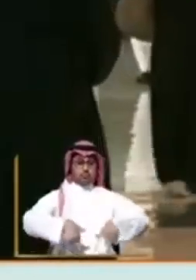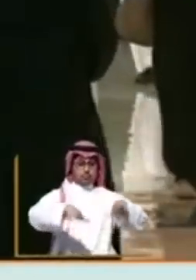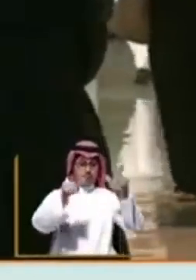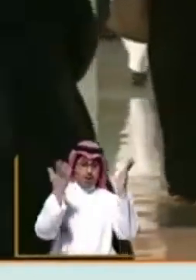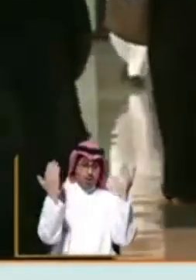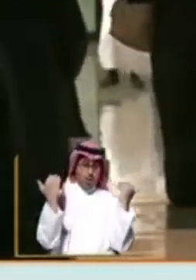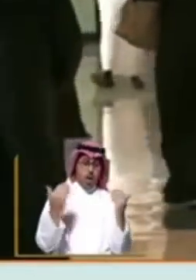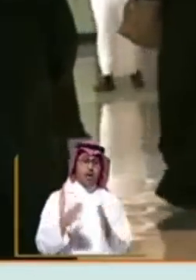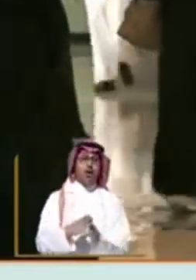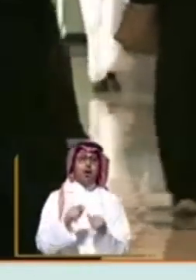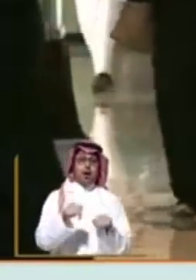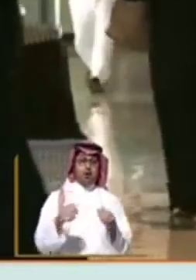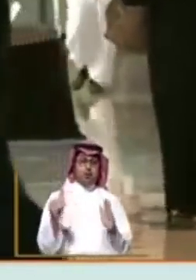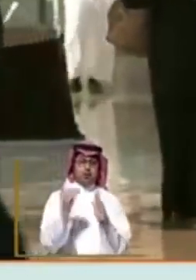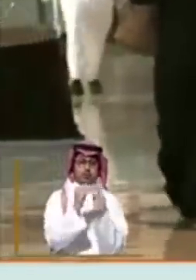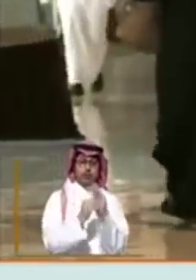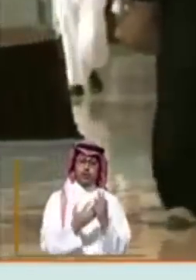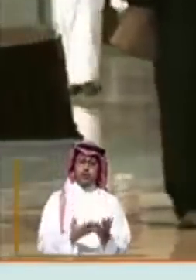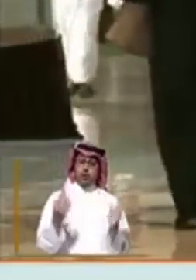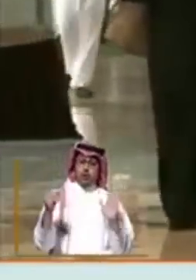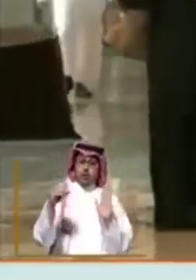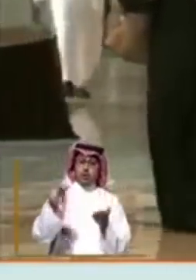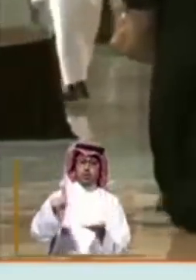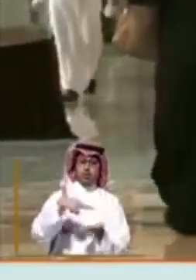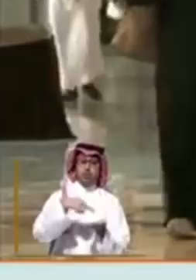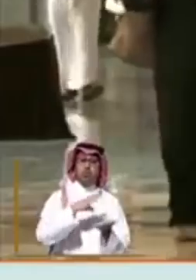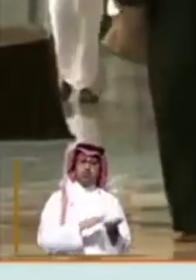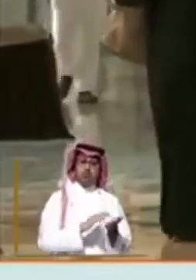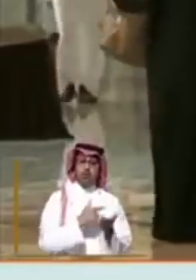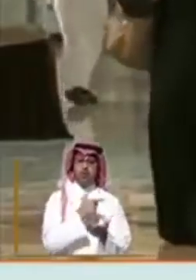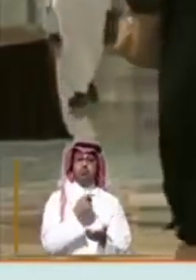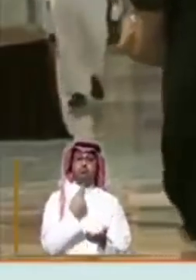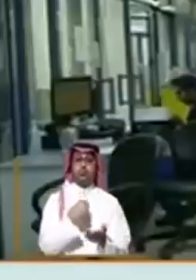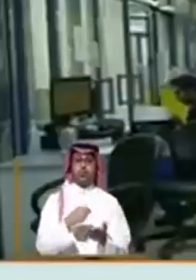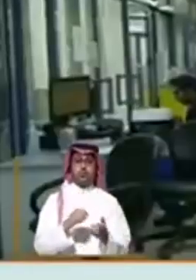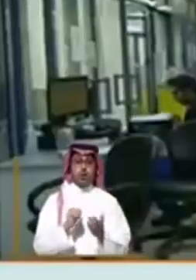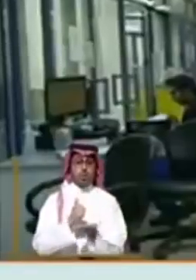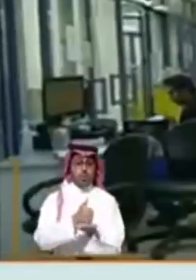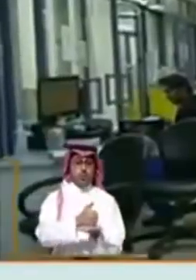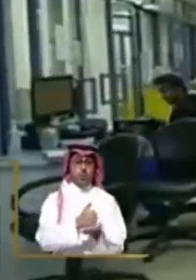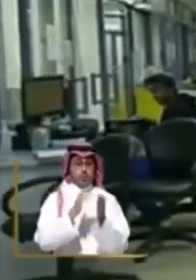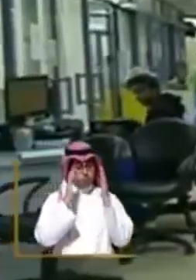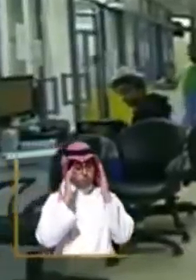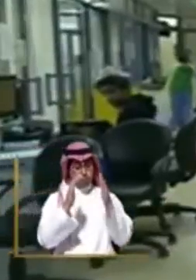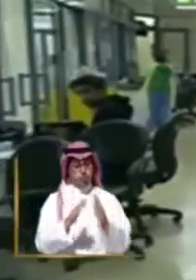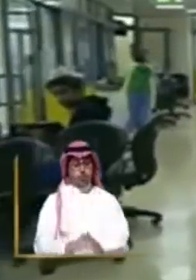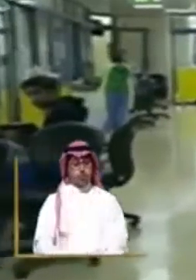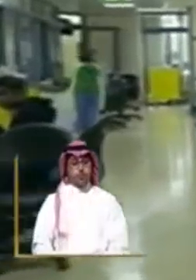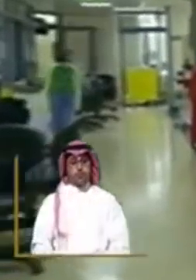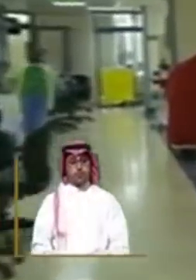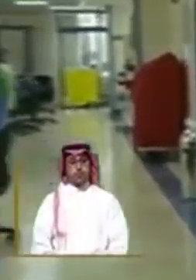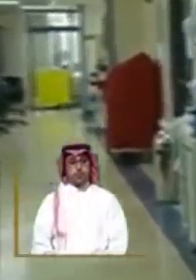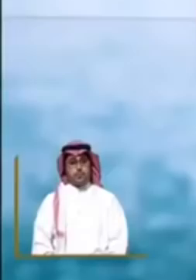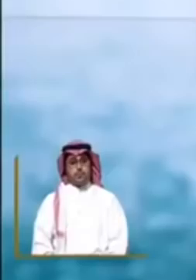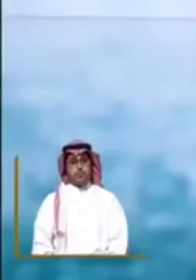السامي القاضي بتشكيل لجنة تنفيذ خطة التطوع لمواجهة جائحة كورونا.